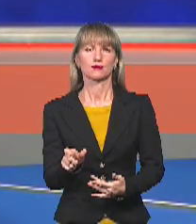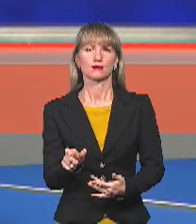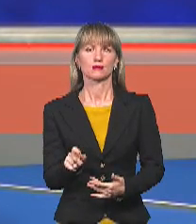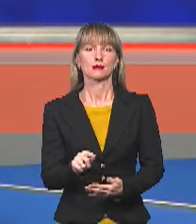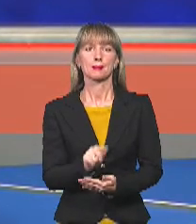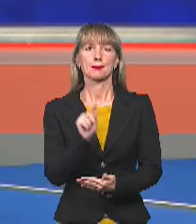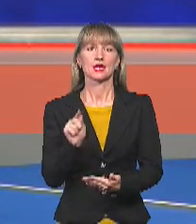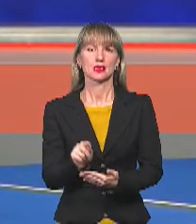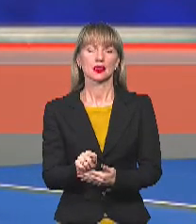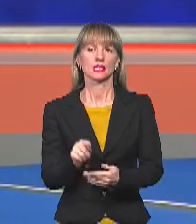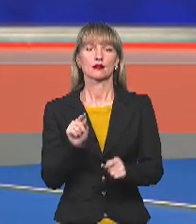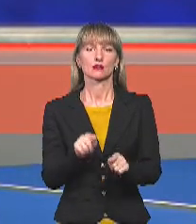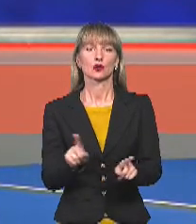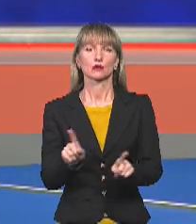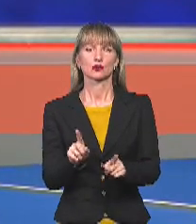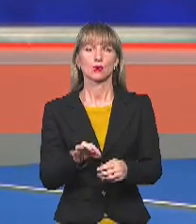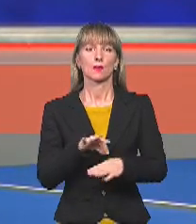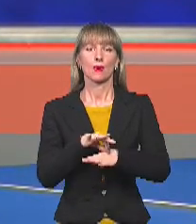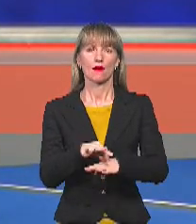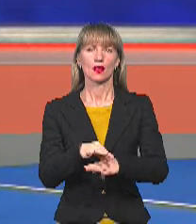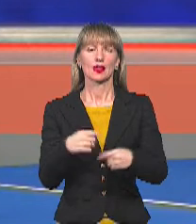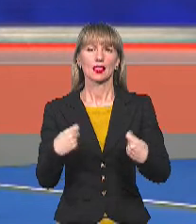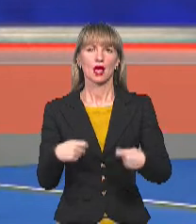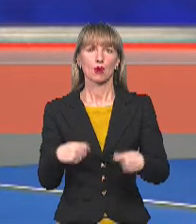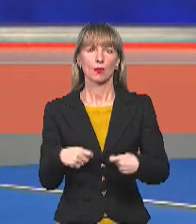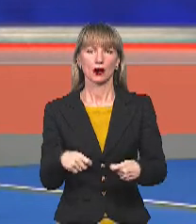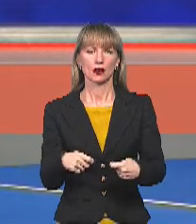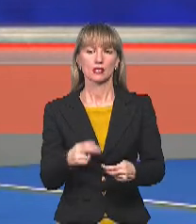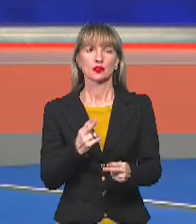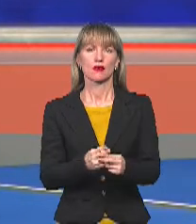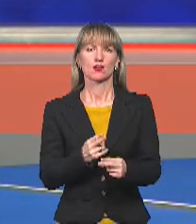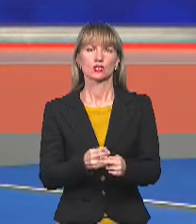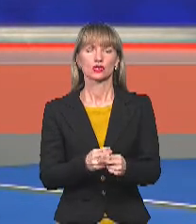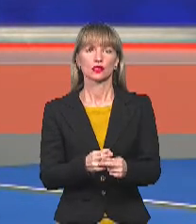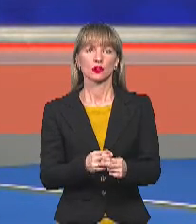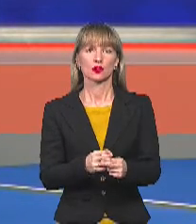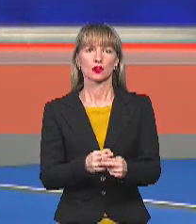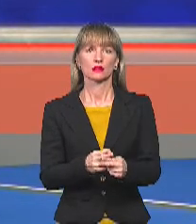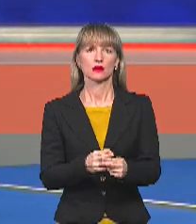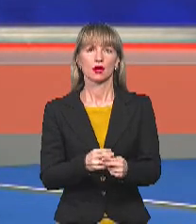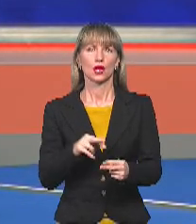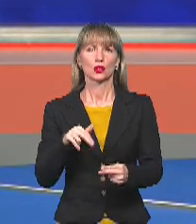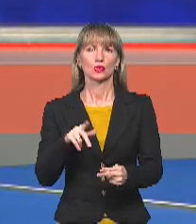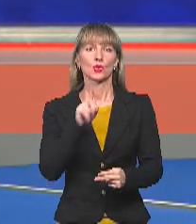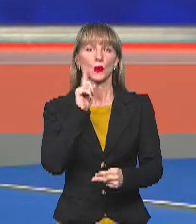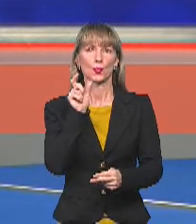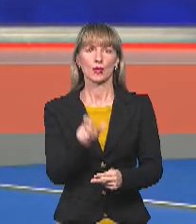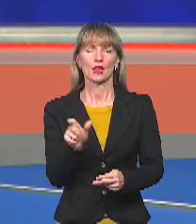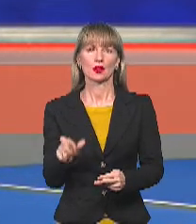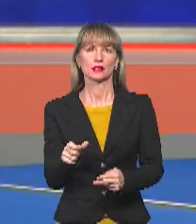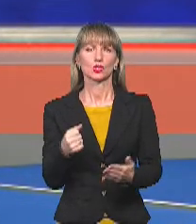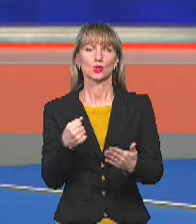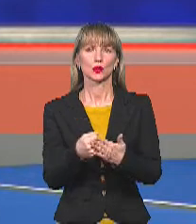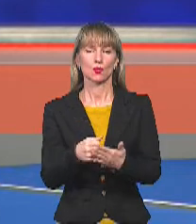в питанні того, що проведення ярмарки заважає доступу юних глядачів